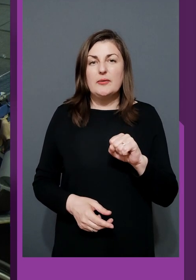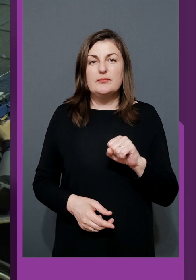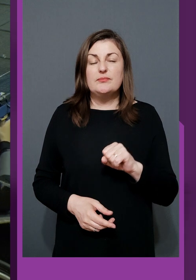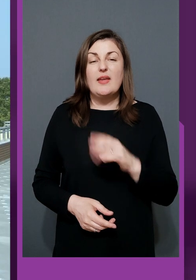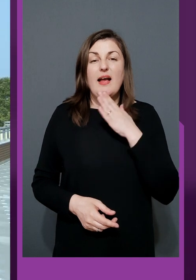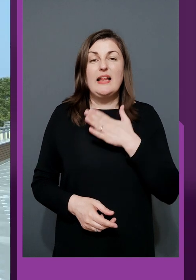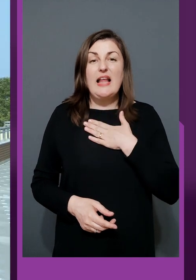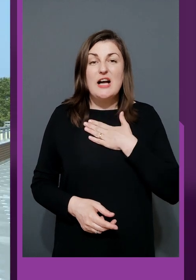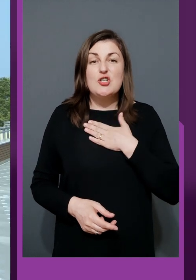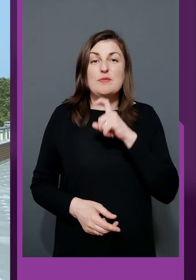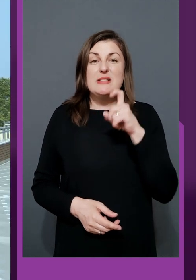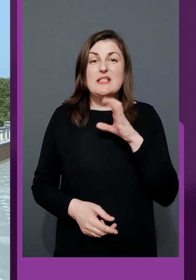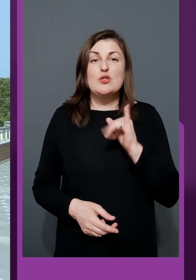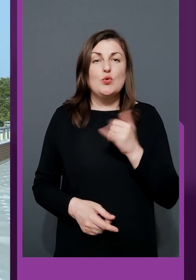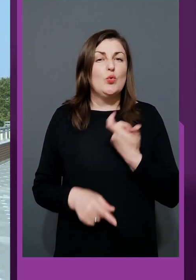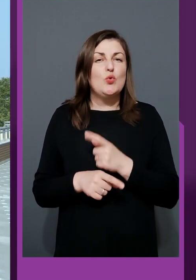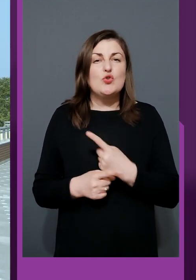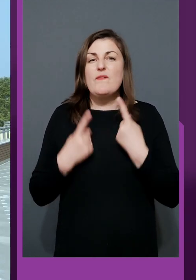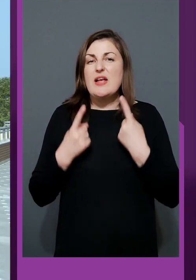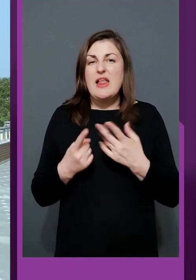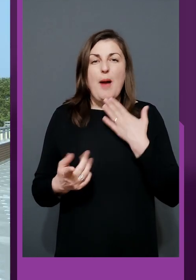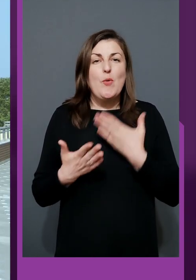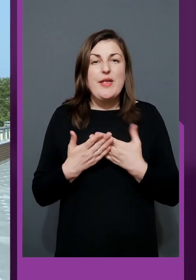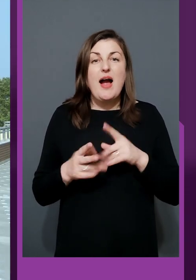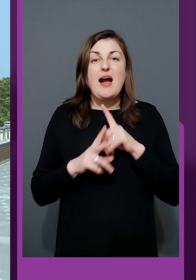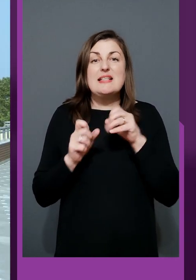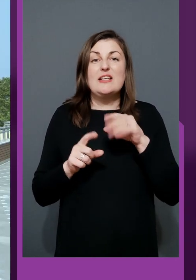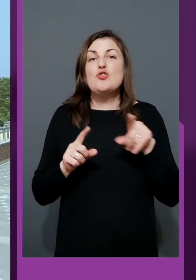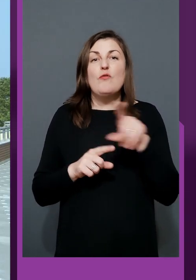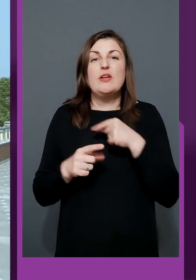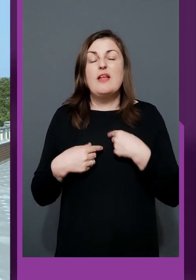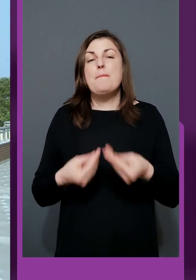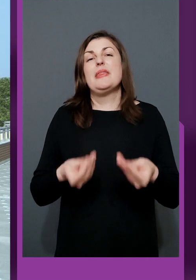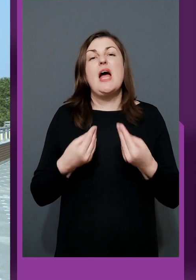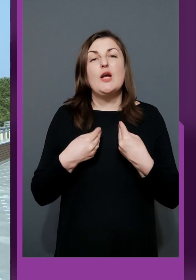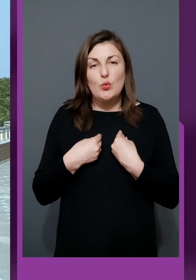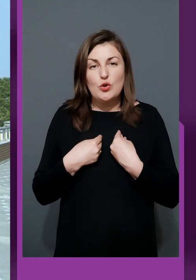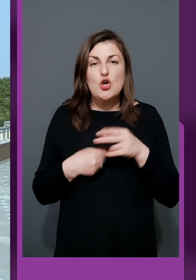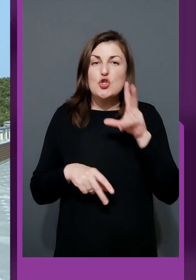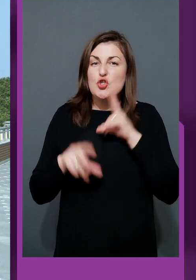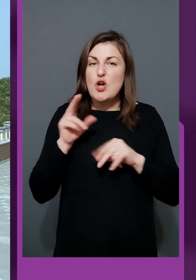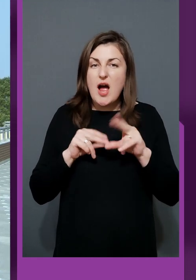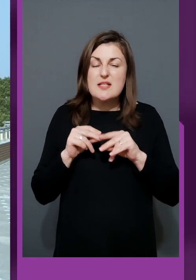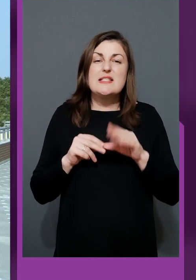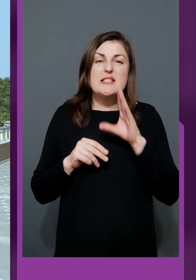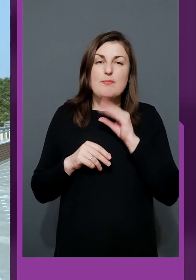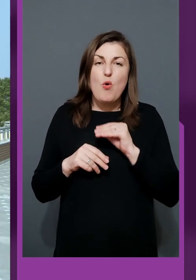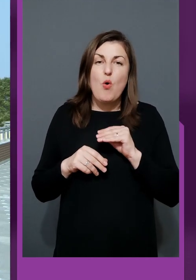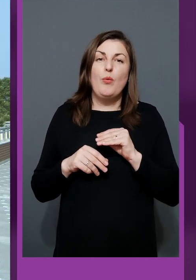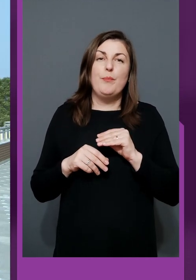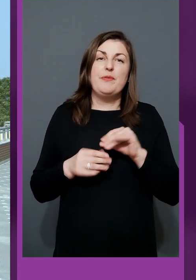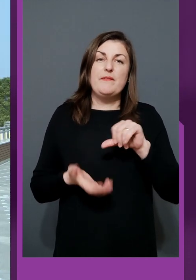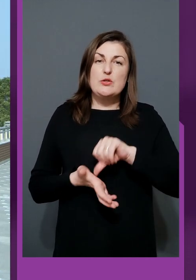перемагає нашим збройним силам дуже велика подяка за те що вони нам дають шанс